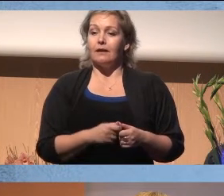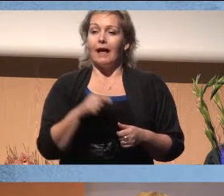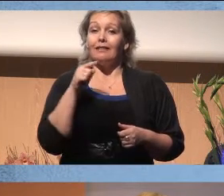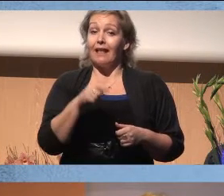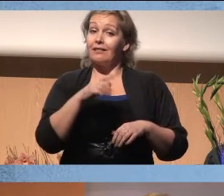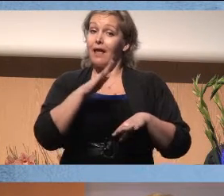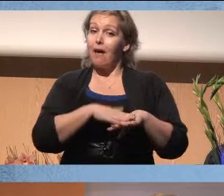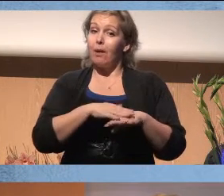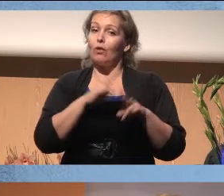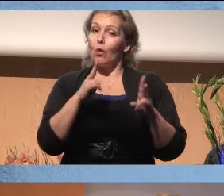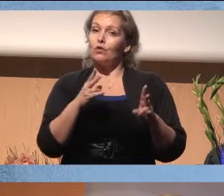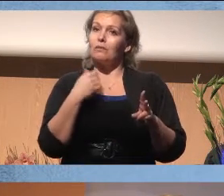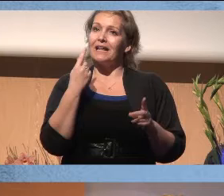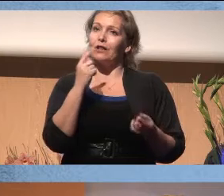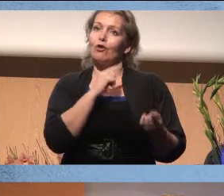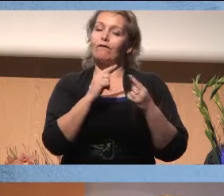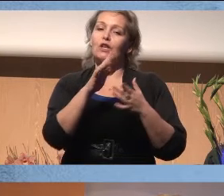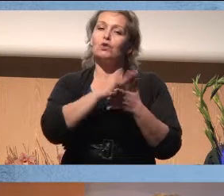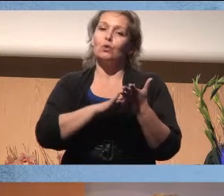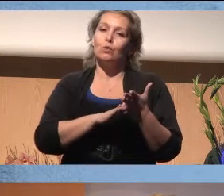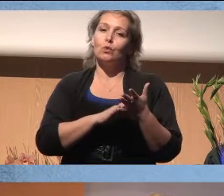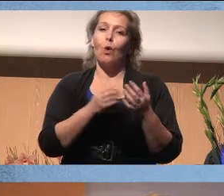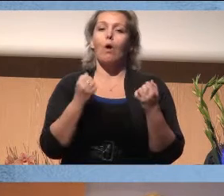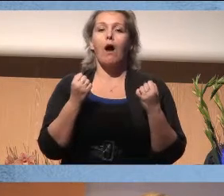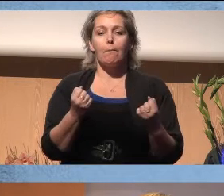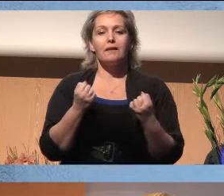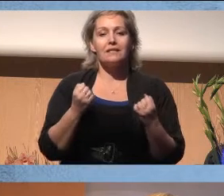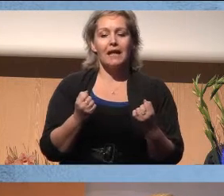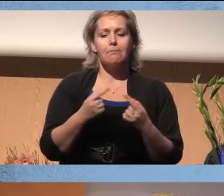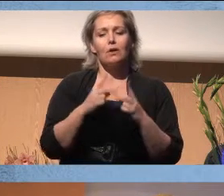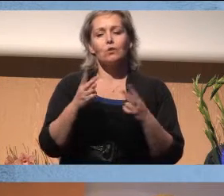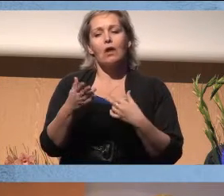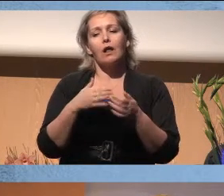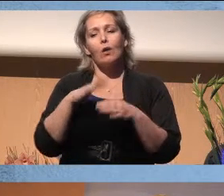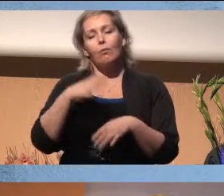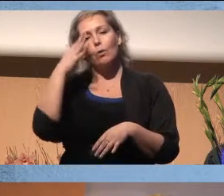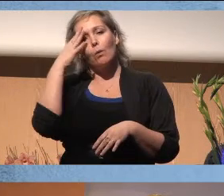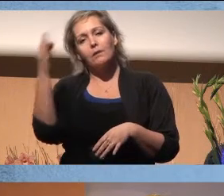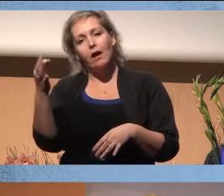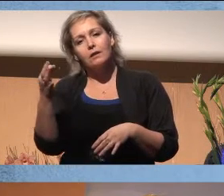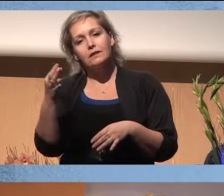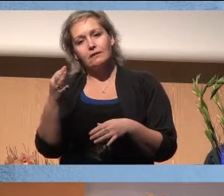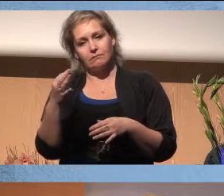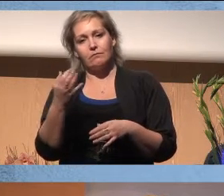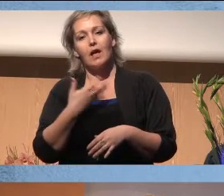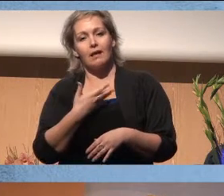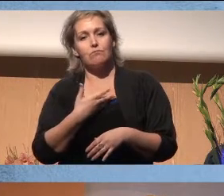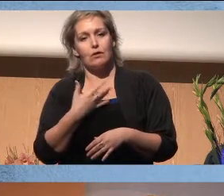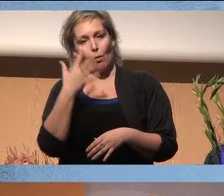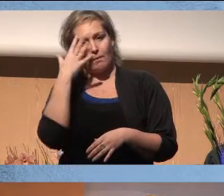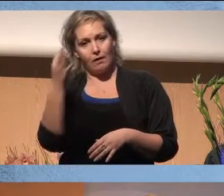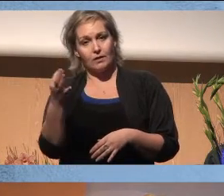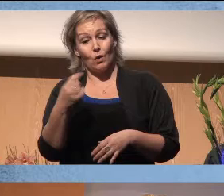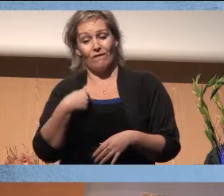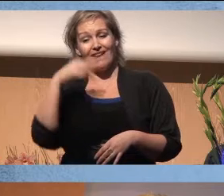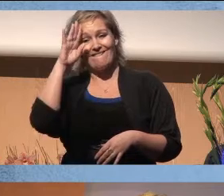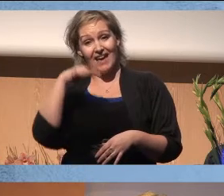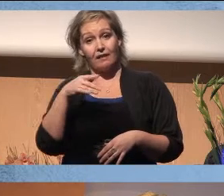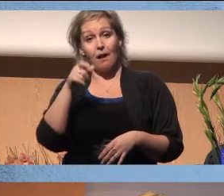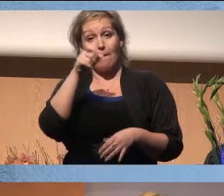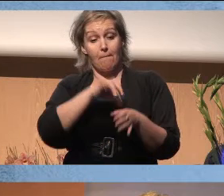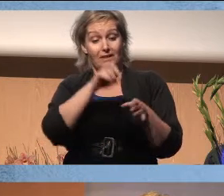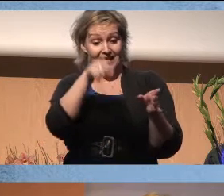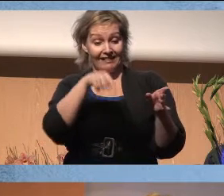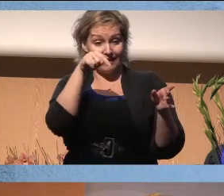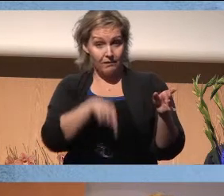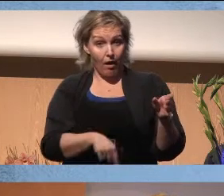Denne planen også drøfter struktur og kapasitet, men det handler om kompetanse i stor grad. Vi vet at pasientene